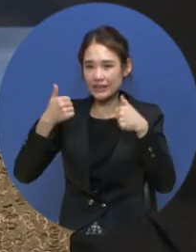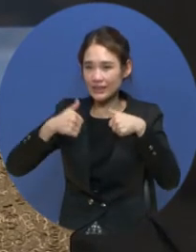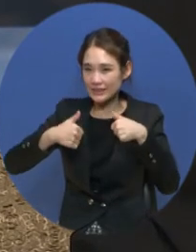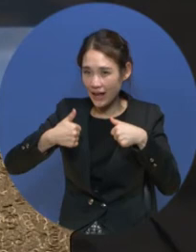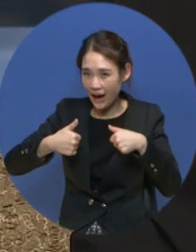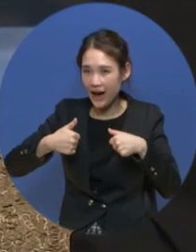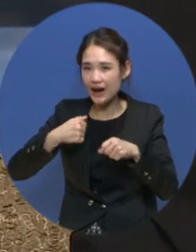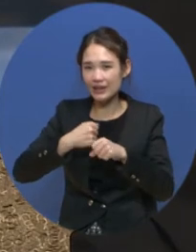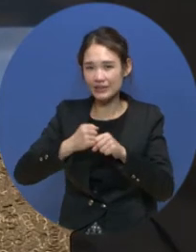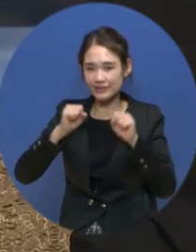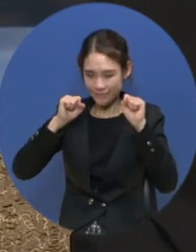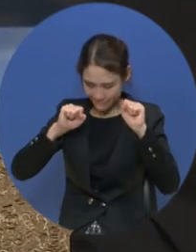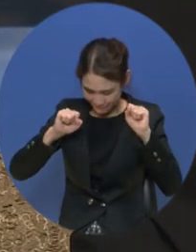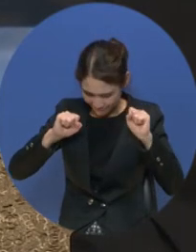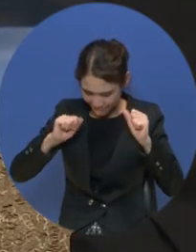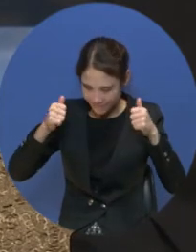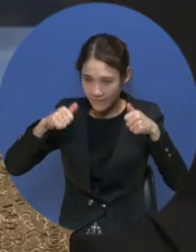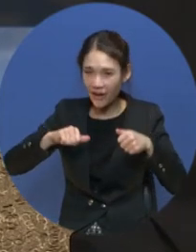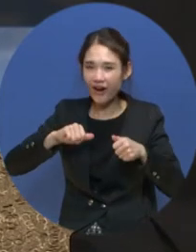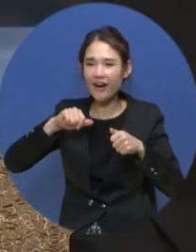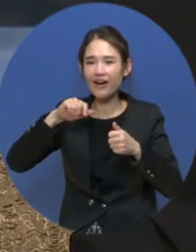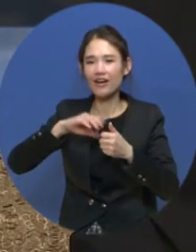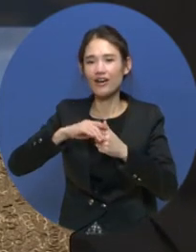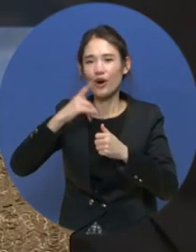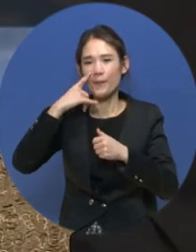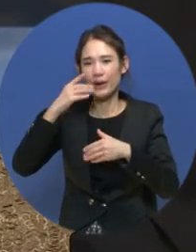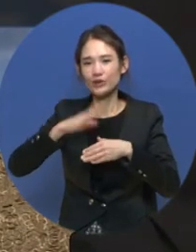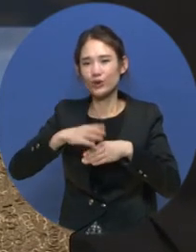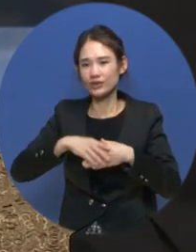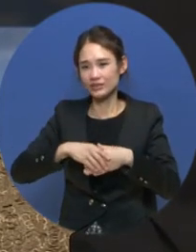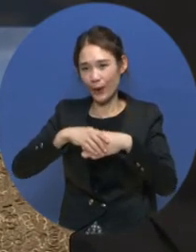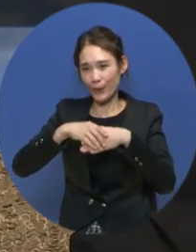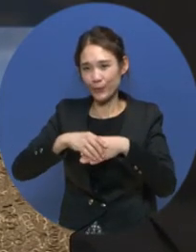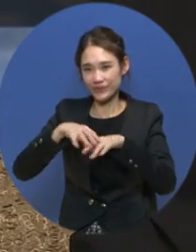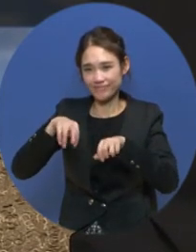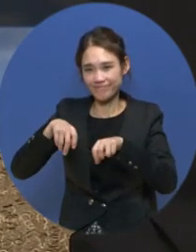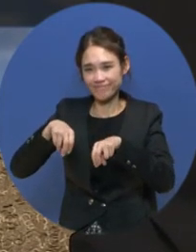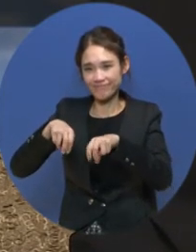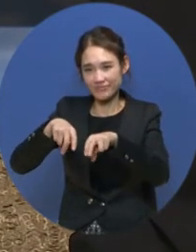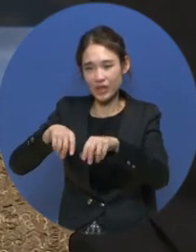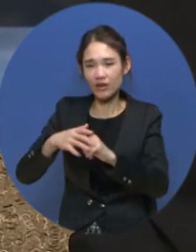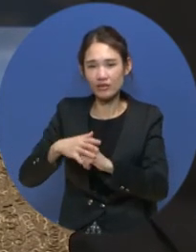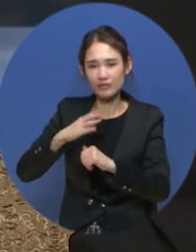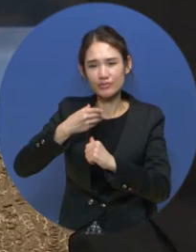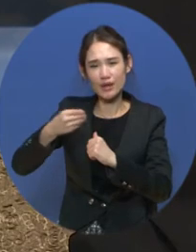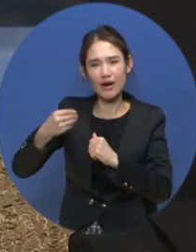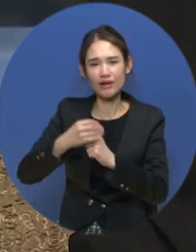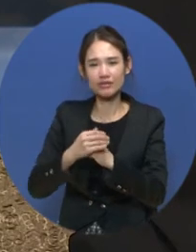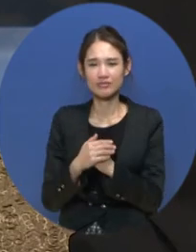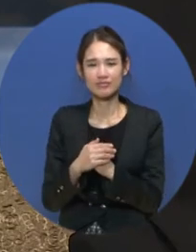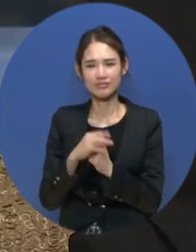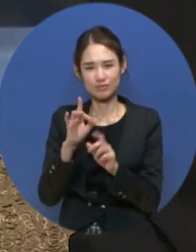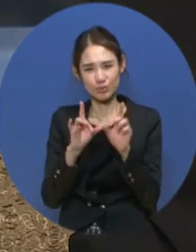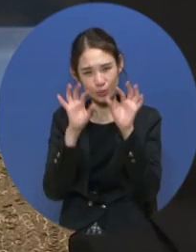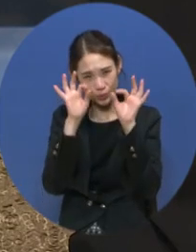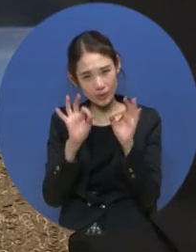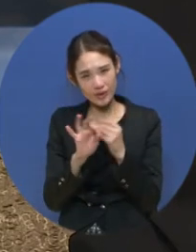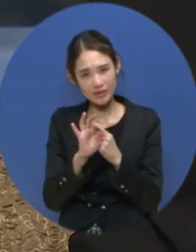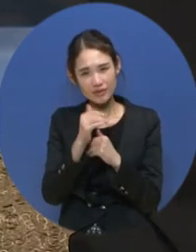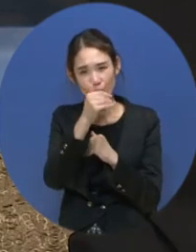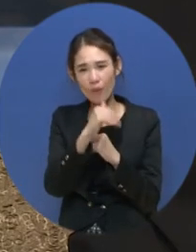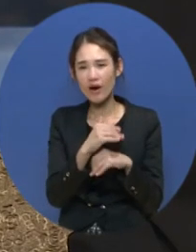인사도 하잖아요. 아. 안녕히 계세요. 인사도 하고 또 엄마 아빠 손을 잡고 떠나는 모습을 보면서 예. 근데 사실은 그 과정